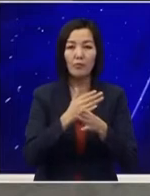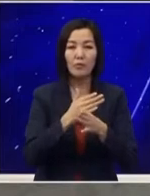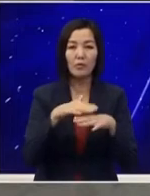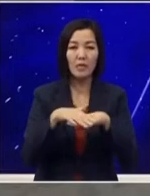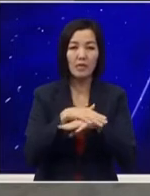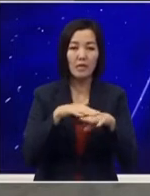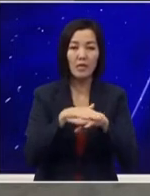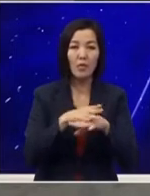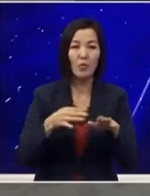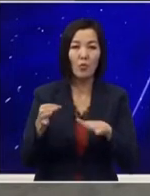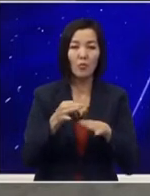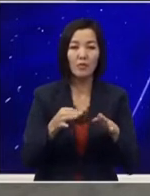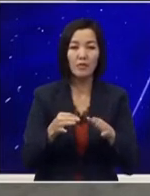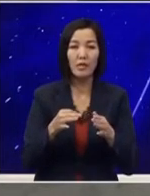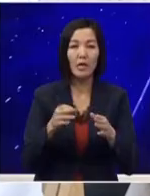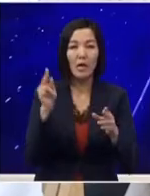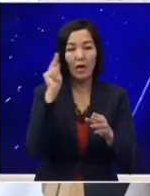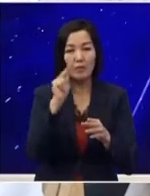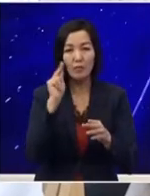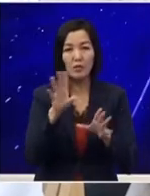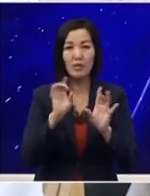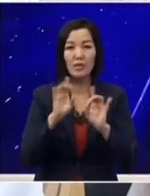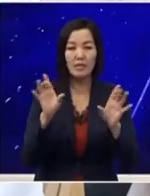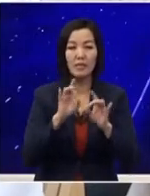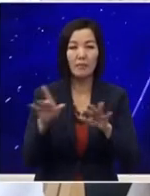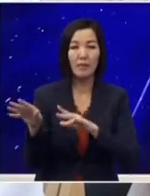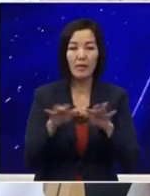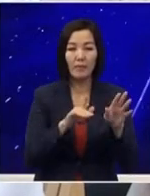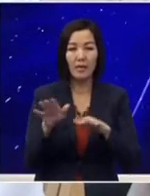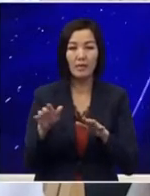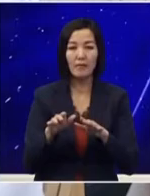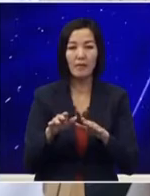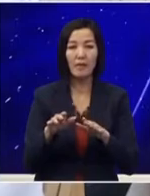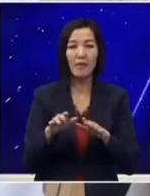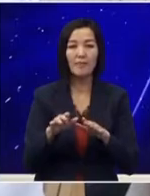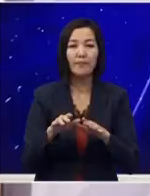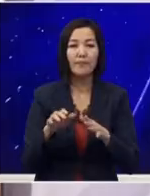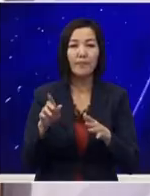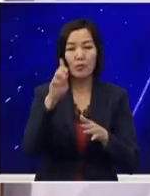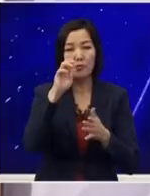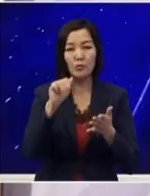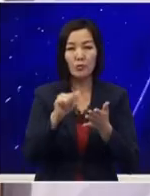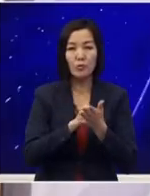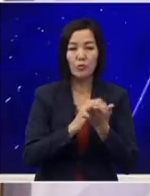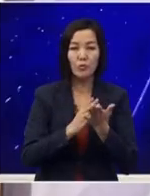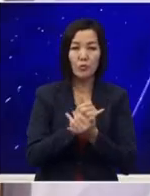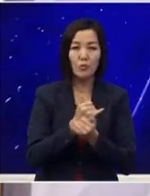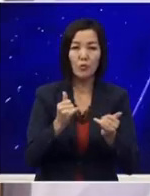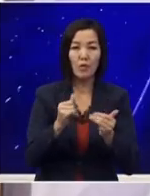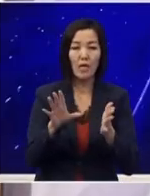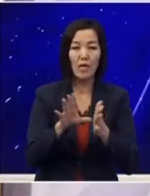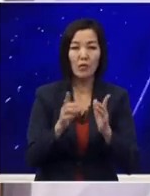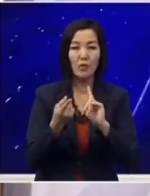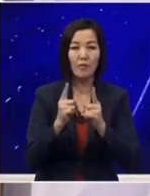населению области обучающими и разъяснительными мероприятиями по получению госуслуг в электронном формате. На сегодняшний